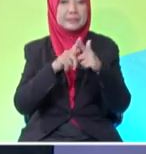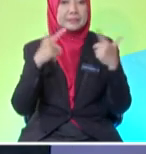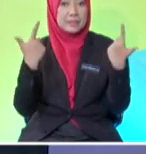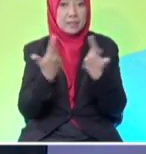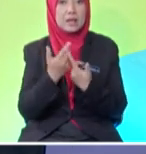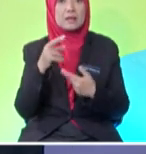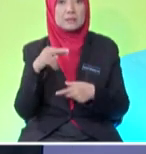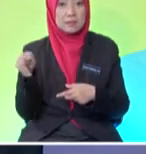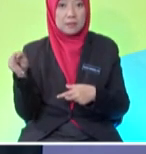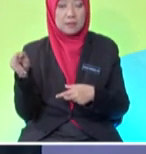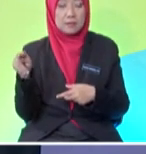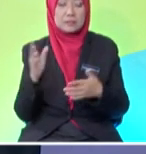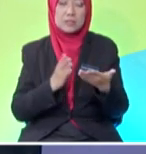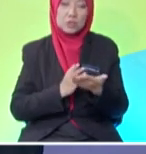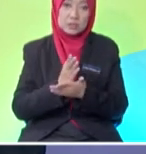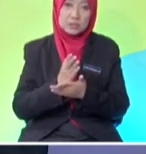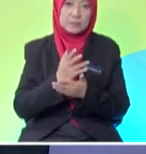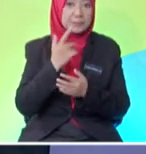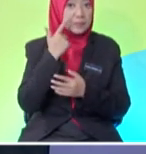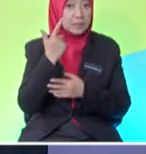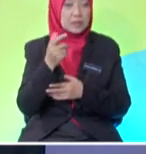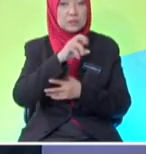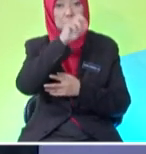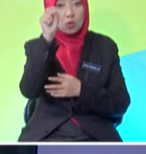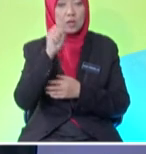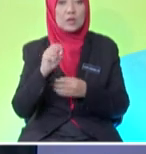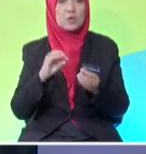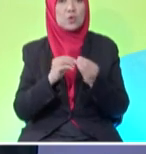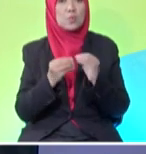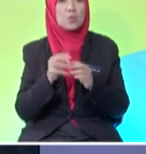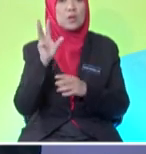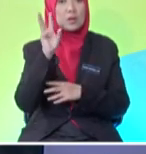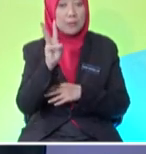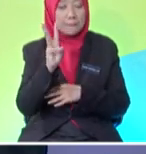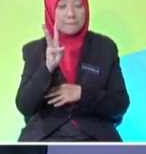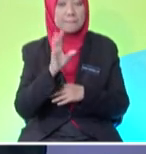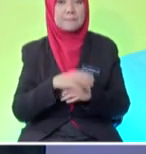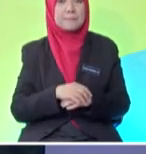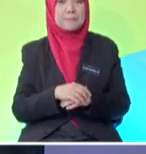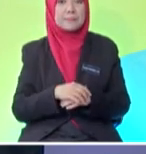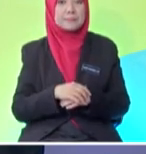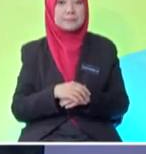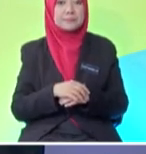Baik seterusnya kita lihat soal ke-6 Oke soal yang keenam